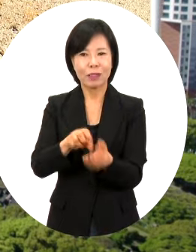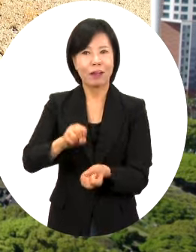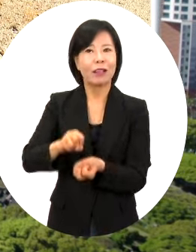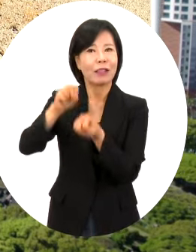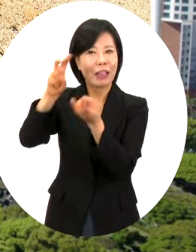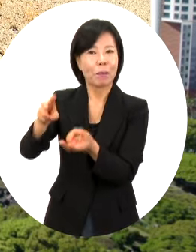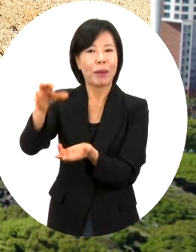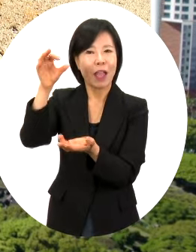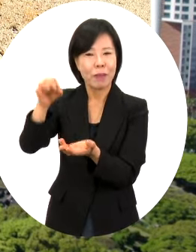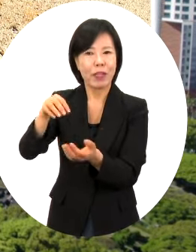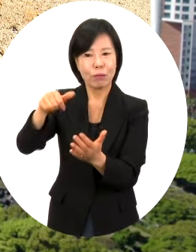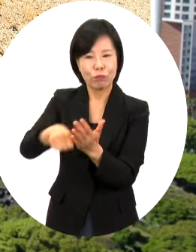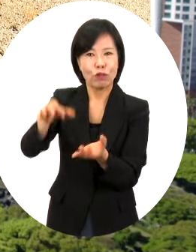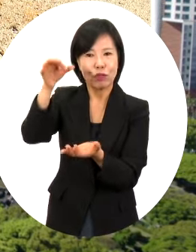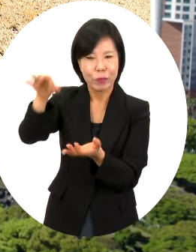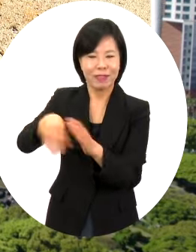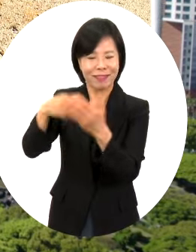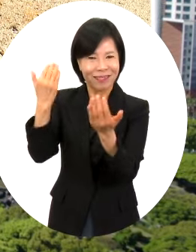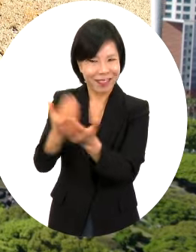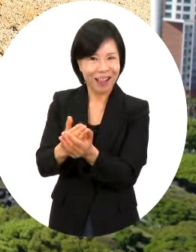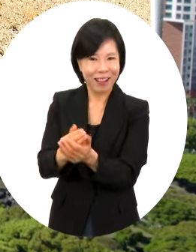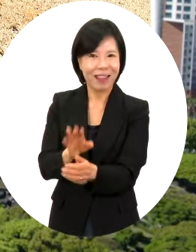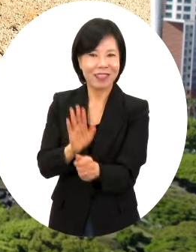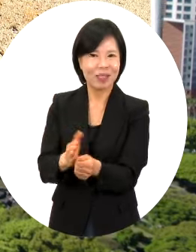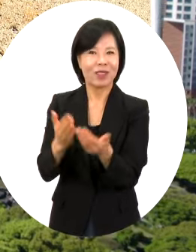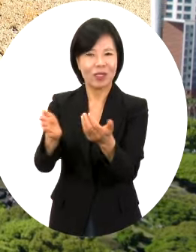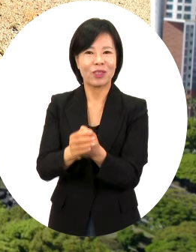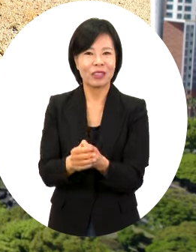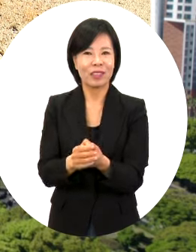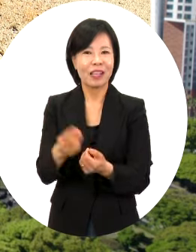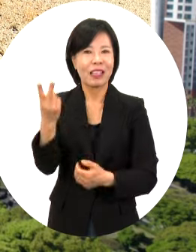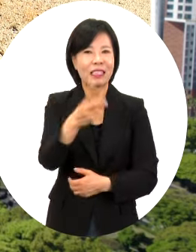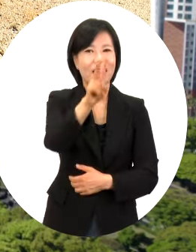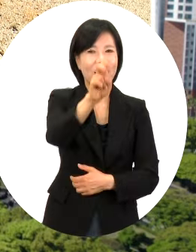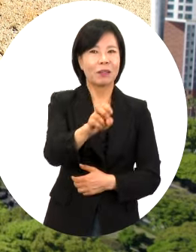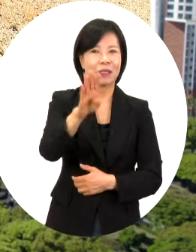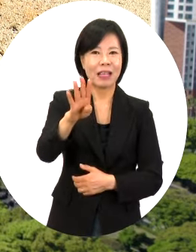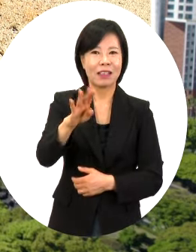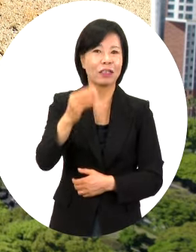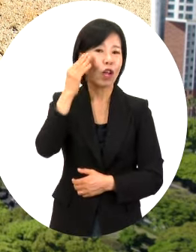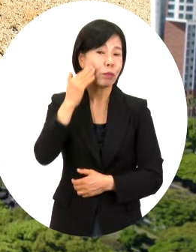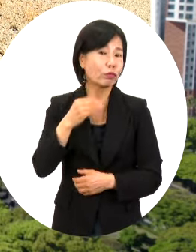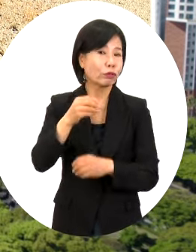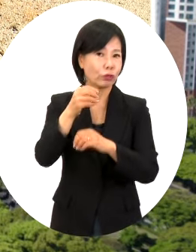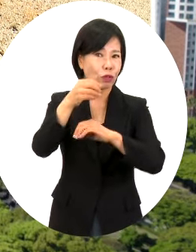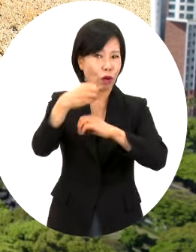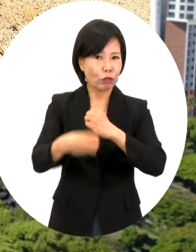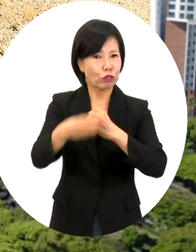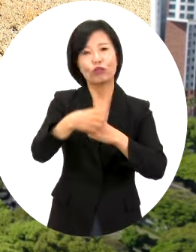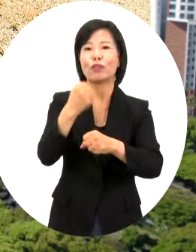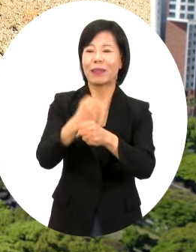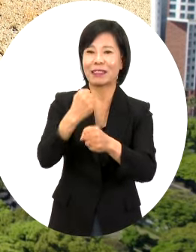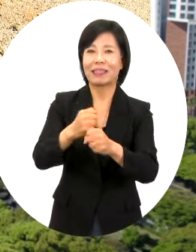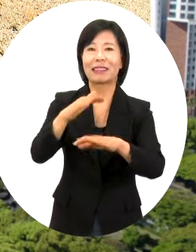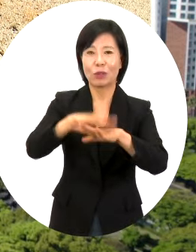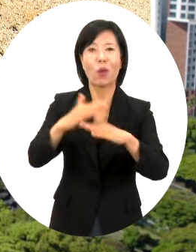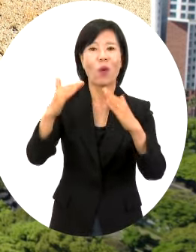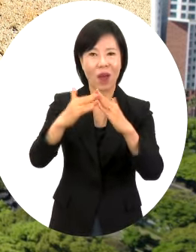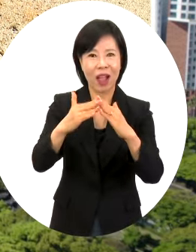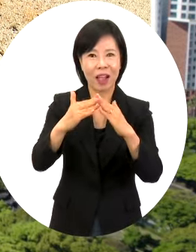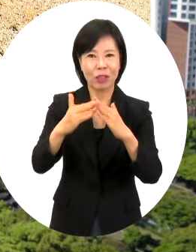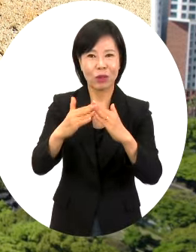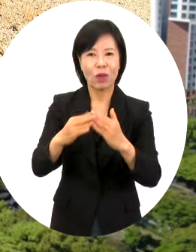검사비와 택배비, 물류비를 지원합니다. 지원 대상은 2024년산 풋귤 출하 농장으로